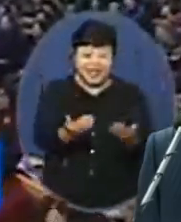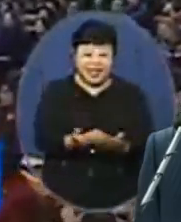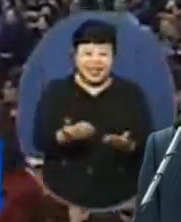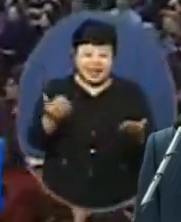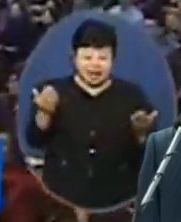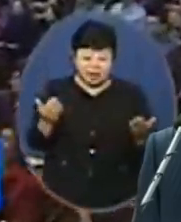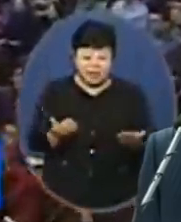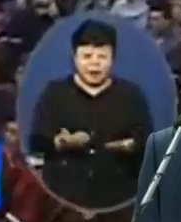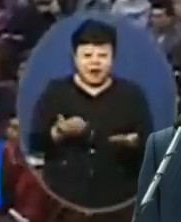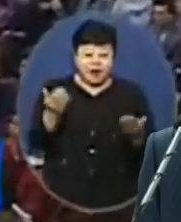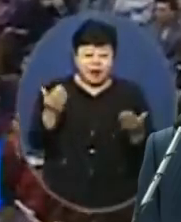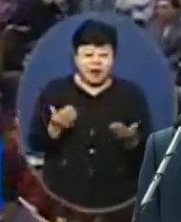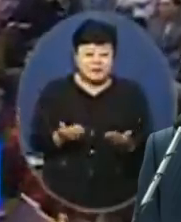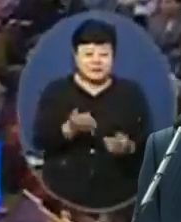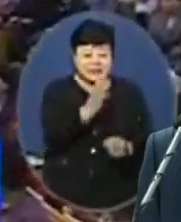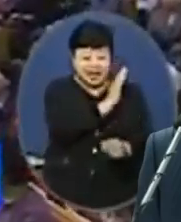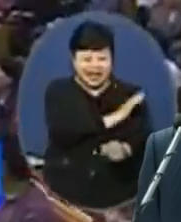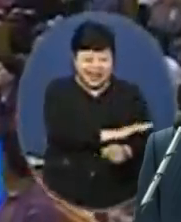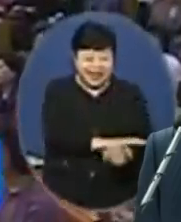내가